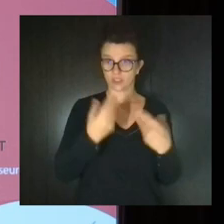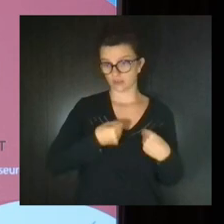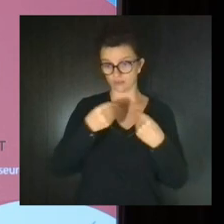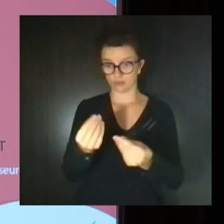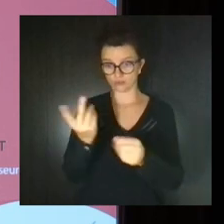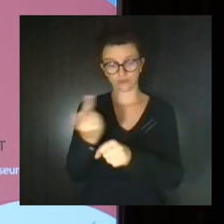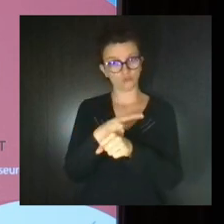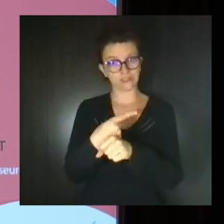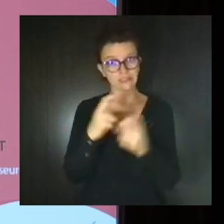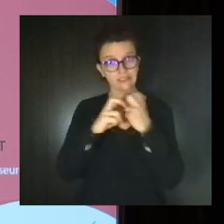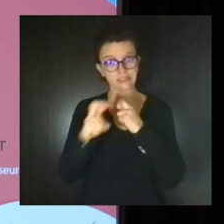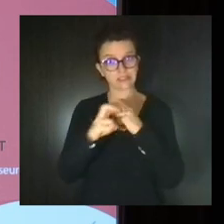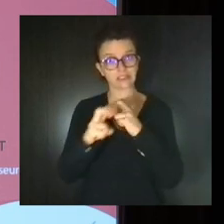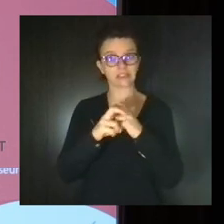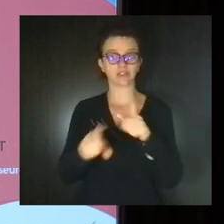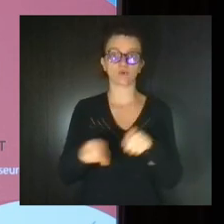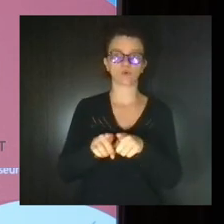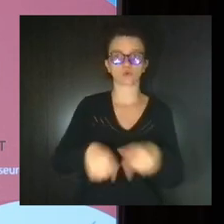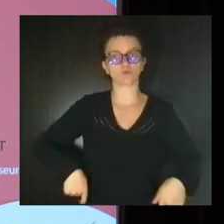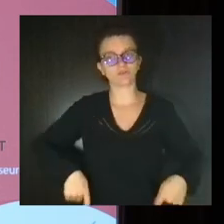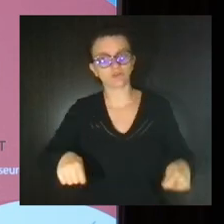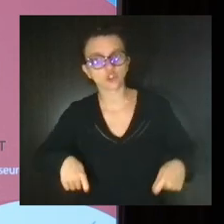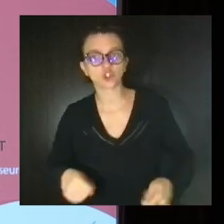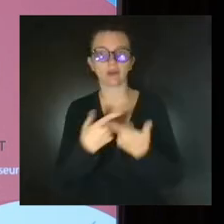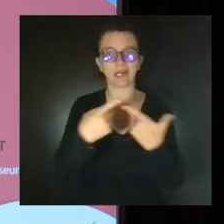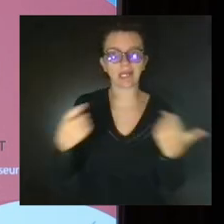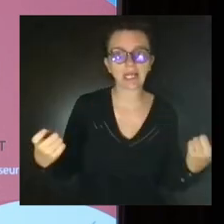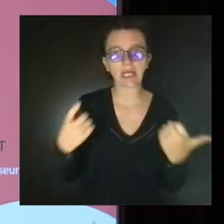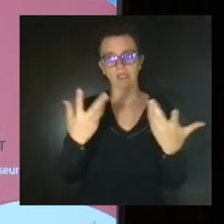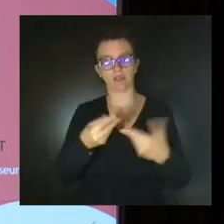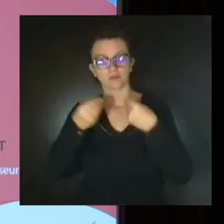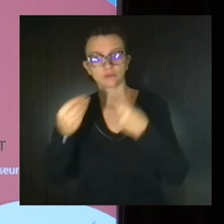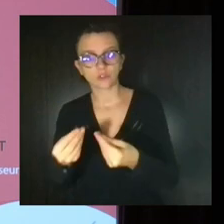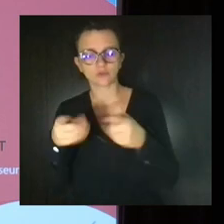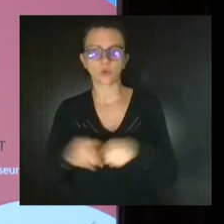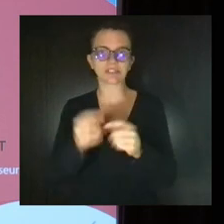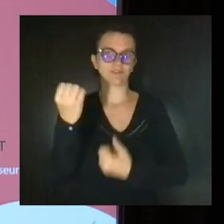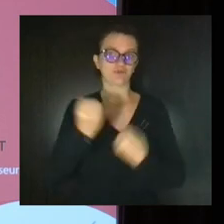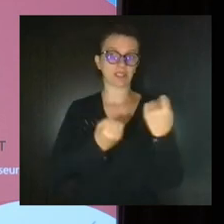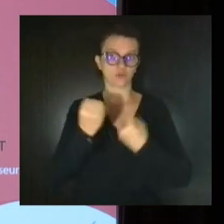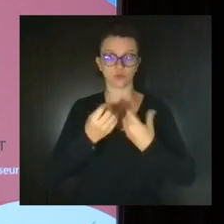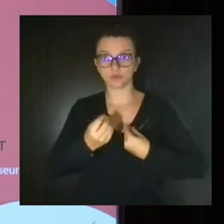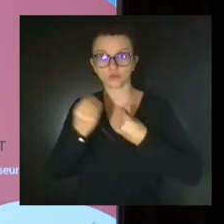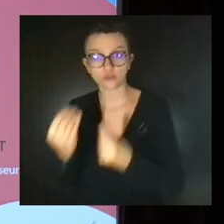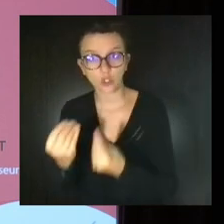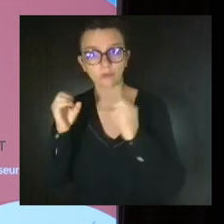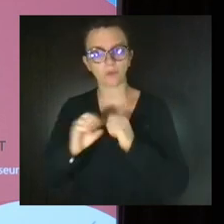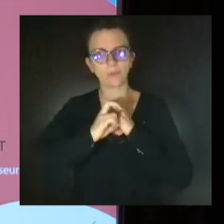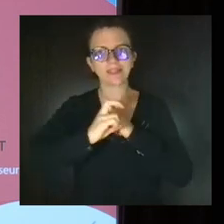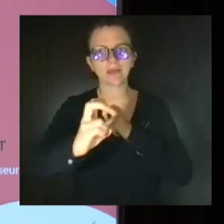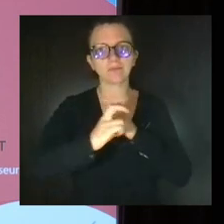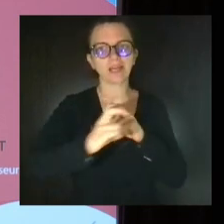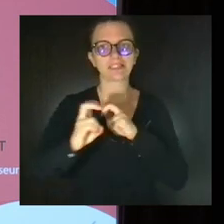outils, et aujourd'hui les gyropodes, les fauteuils, etc., etc., qui permettent, et la voiture, à ces personnes de pouvoir déjà se déplacer et